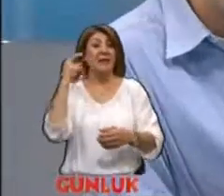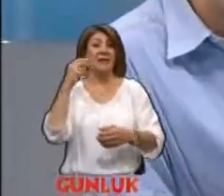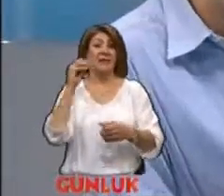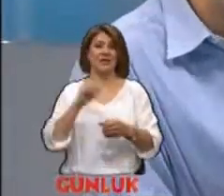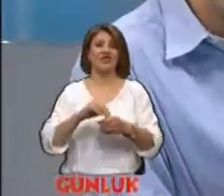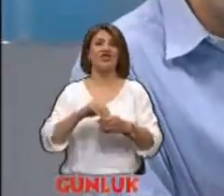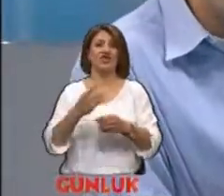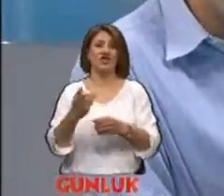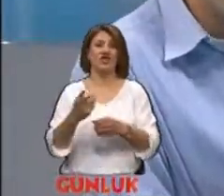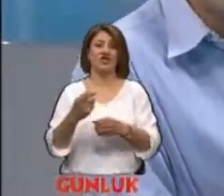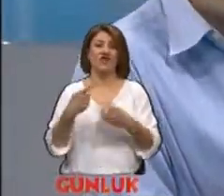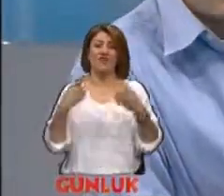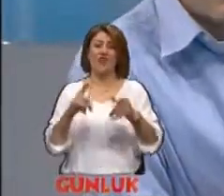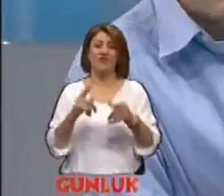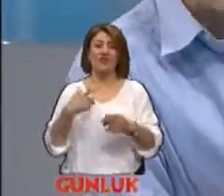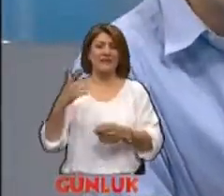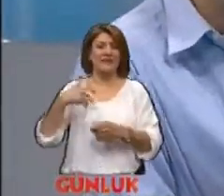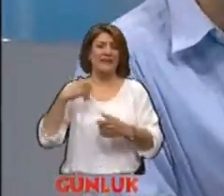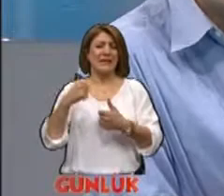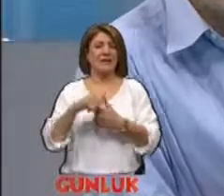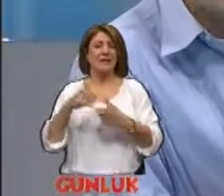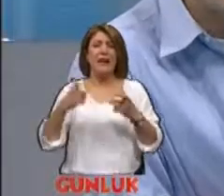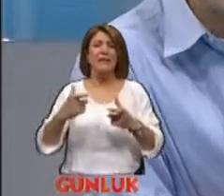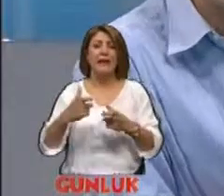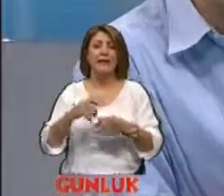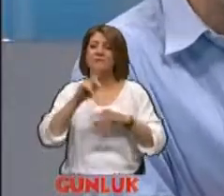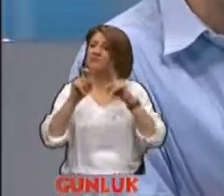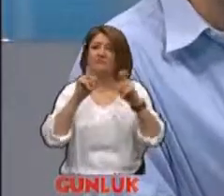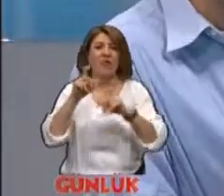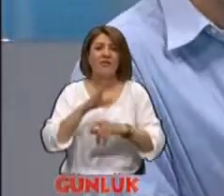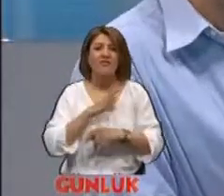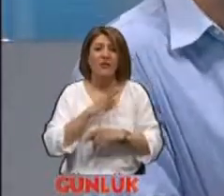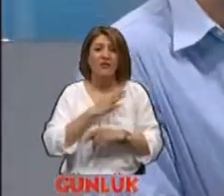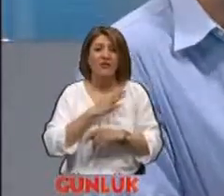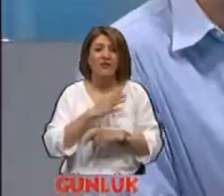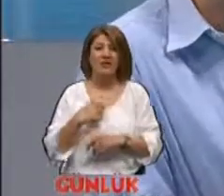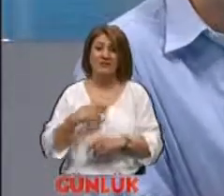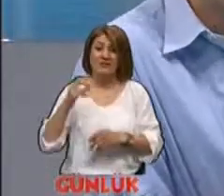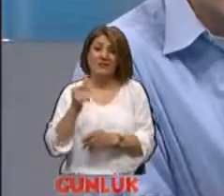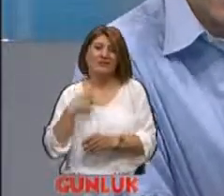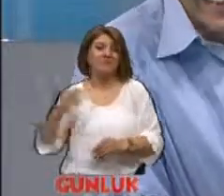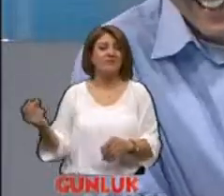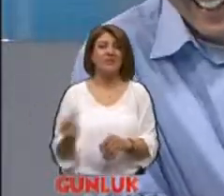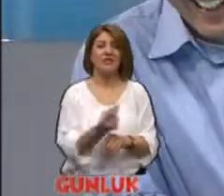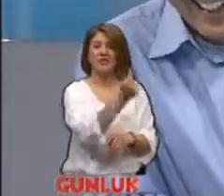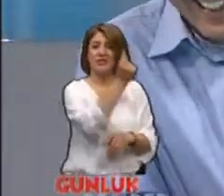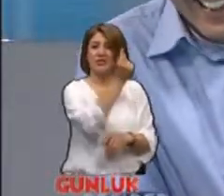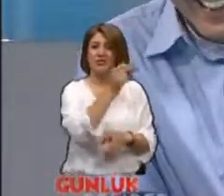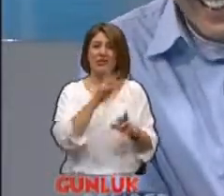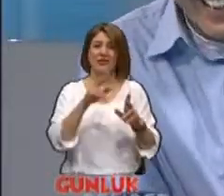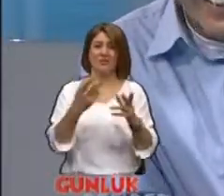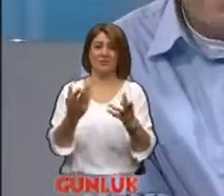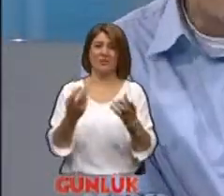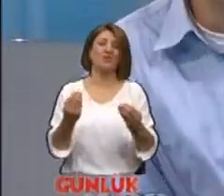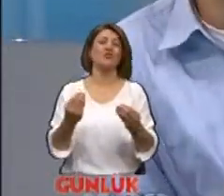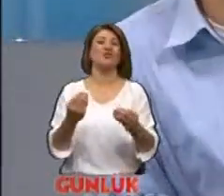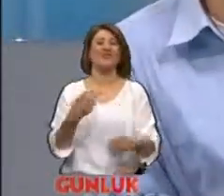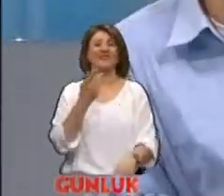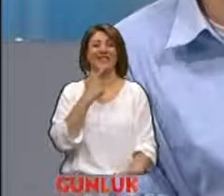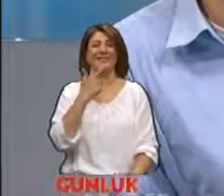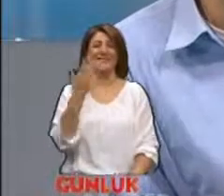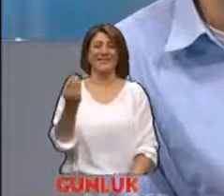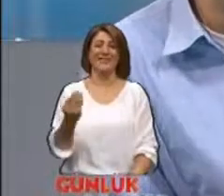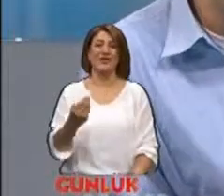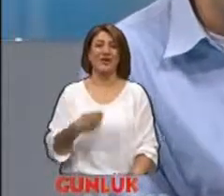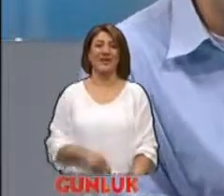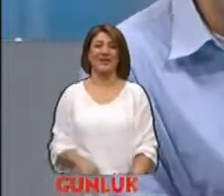yani. Dızıt Erenköy. Baktın diyecek. Hani eşin sıkıştırıyor. Neredeydin? Ne oldu? Bu kim? Falan filan. Dızıt Erenköy deyip kaçıyorsun. Çok şeker. Buna